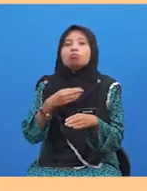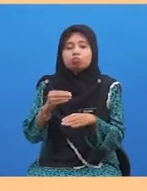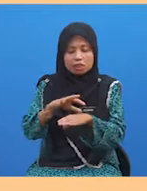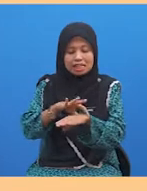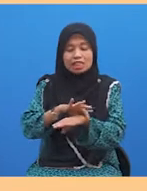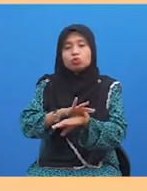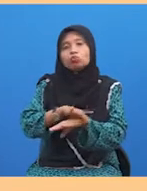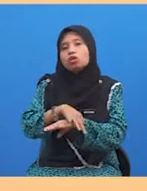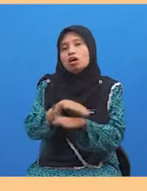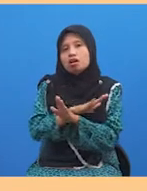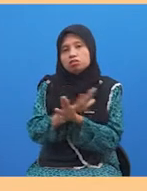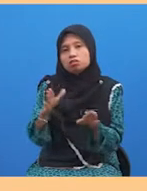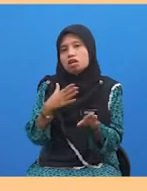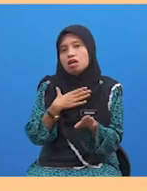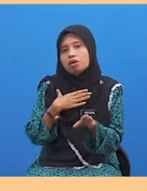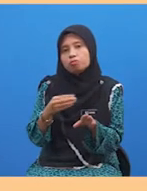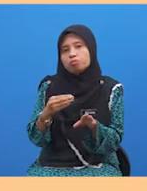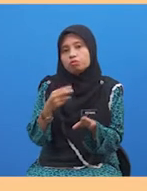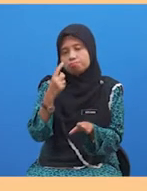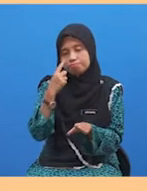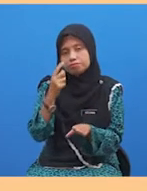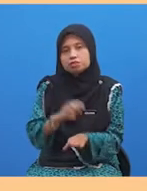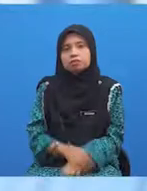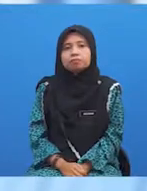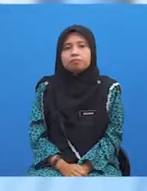tulang, jangan putih mata.